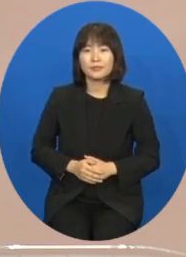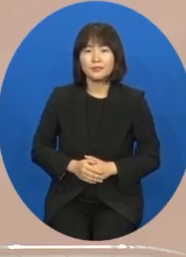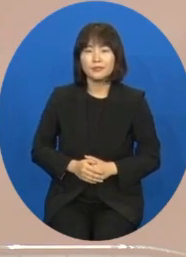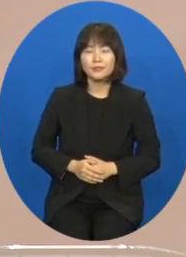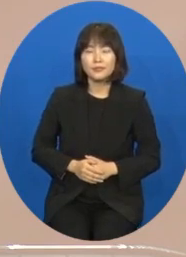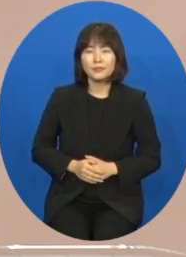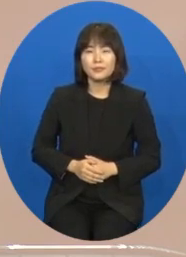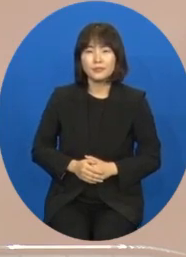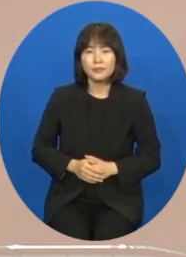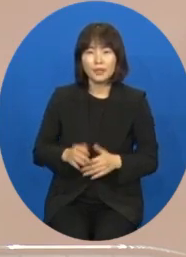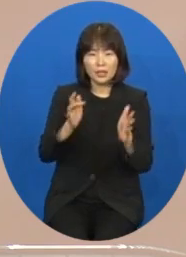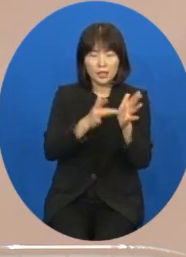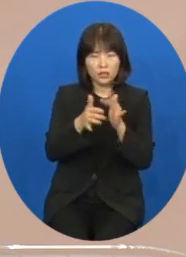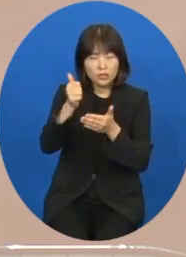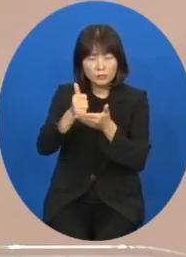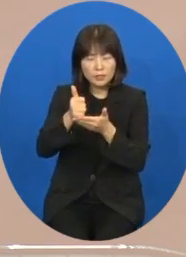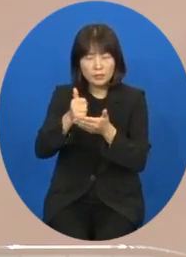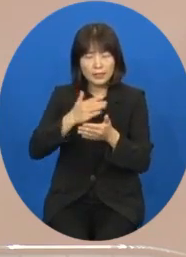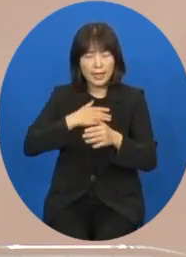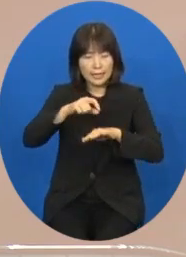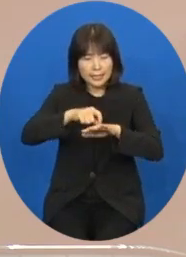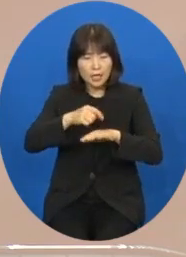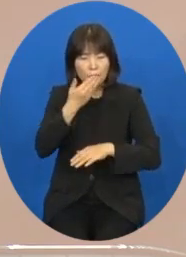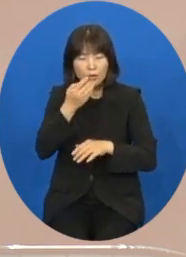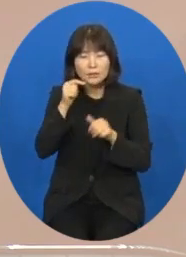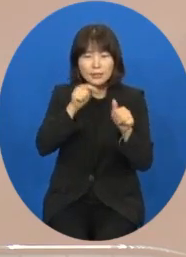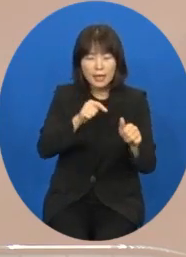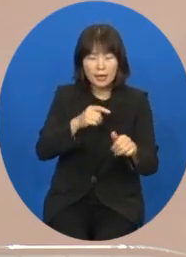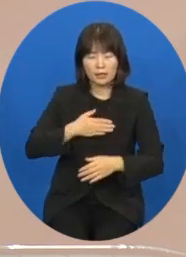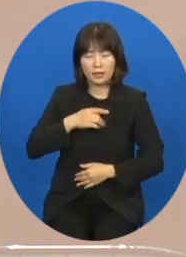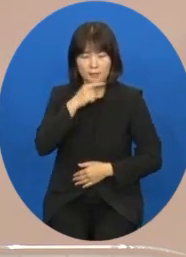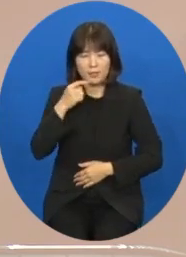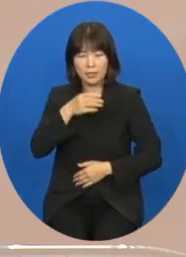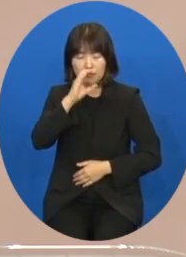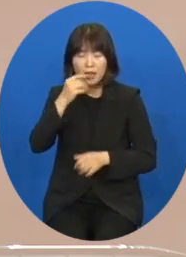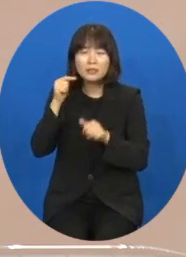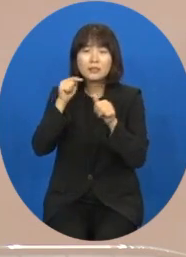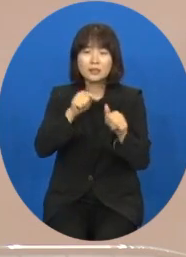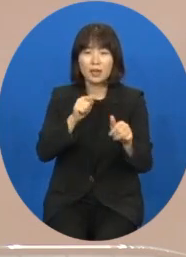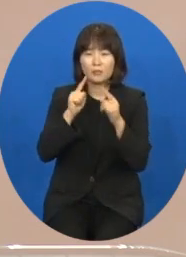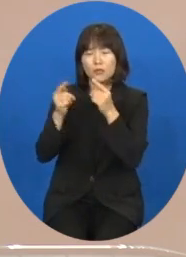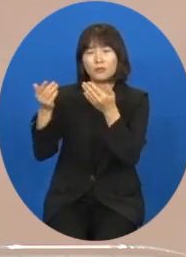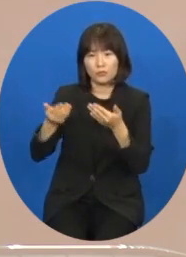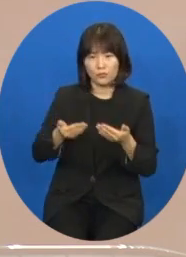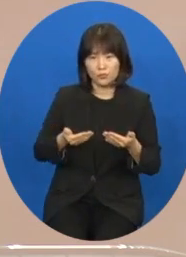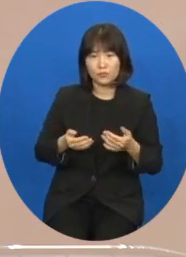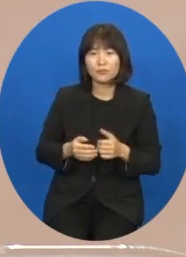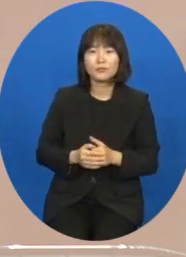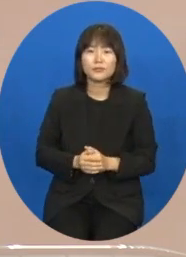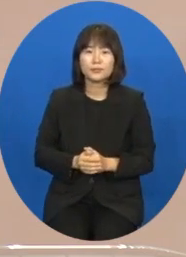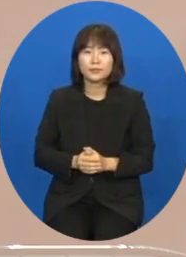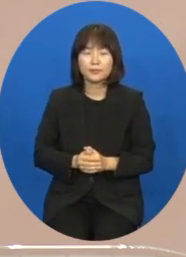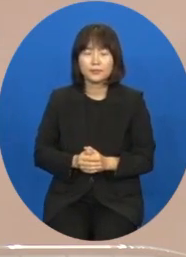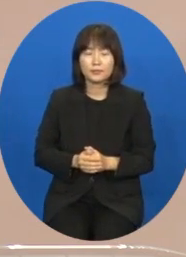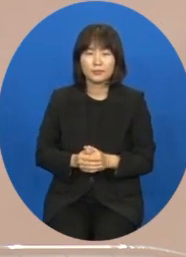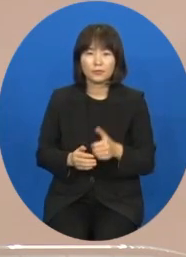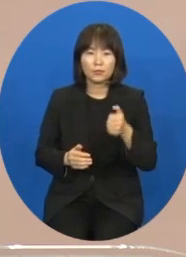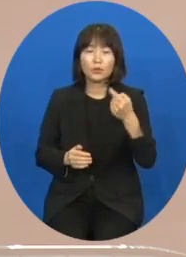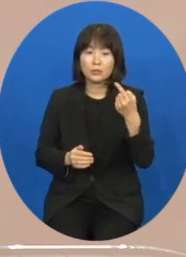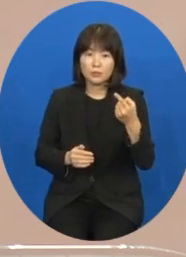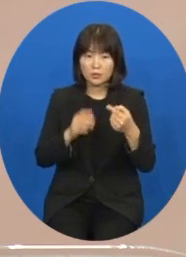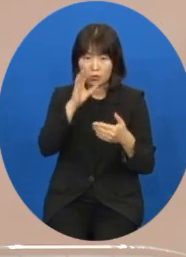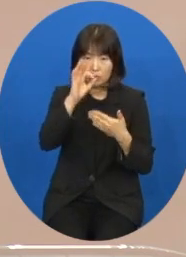그래서 예수님께서 내 살을 먹으라, 내 피를 마시라, 그렇게 말씀을 하는 겁니다. 51절에 보면